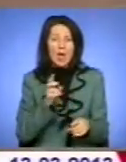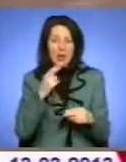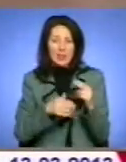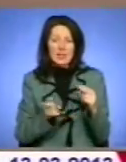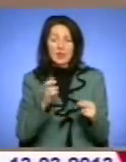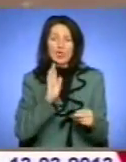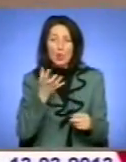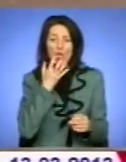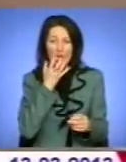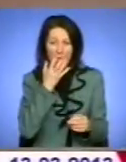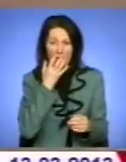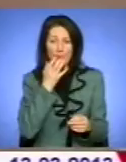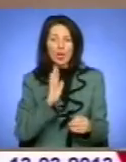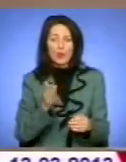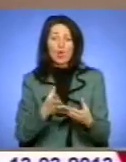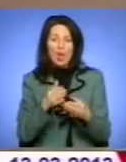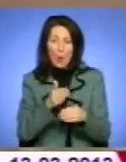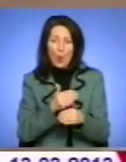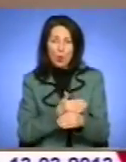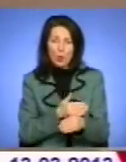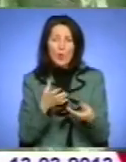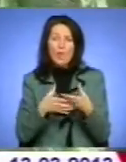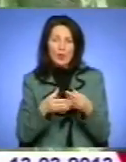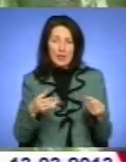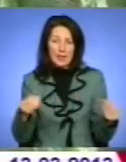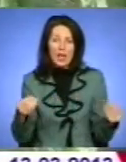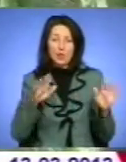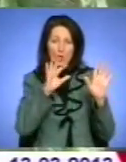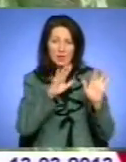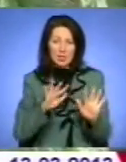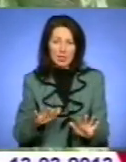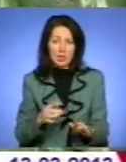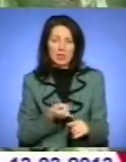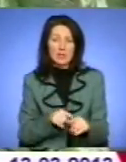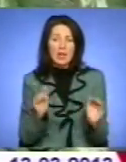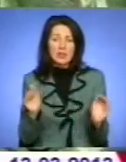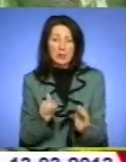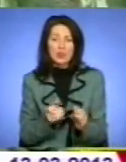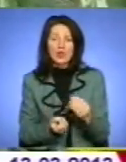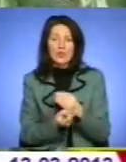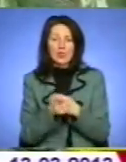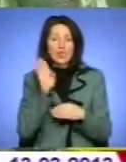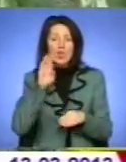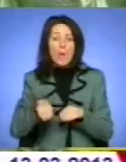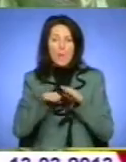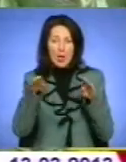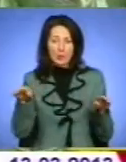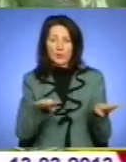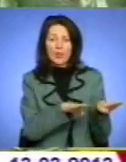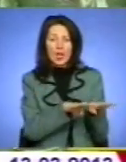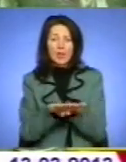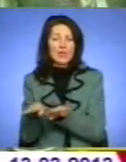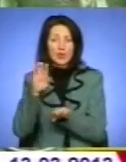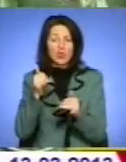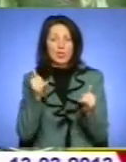танення снігу зменшується ймовірність виникнення паводків. Рівні води зараз стабілізувалися і не відбувається вже такого підйому.